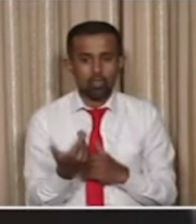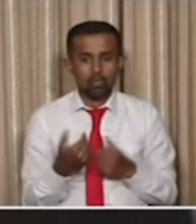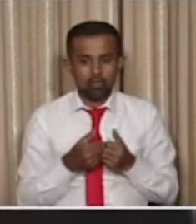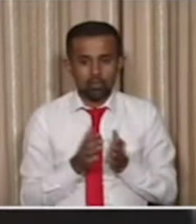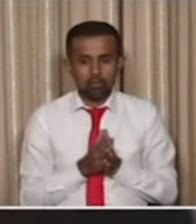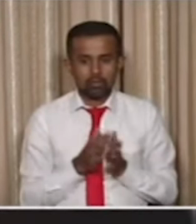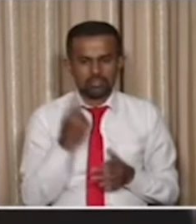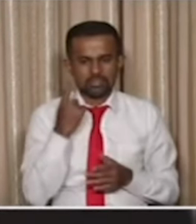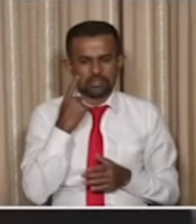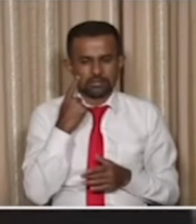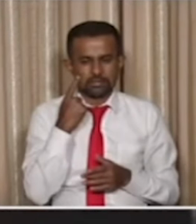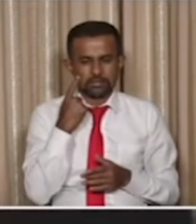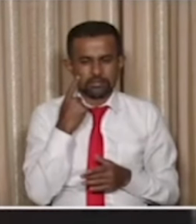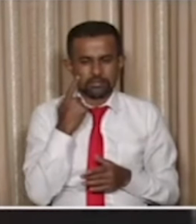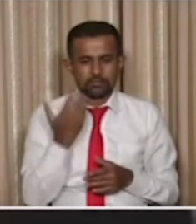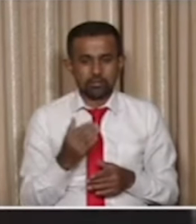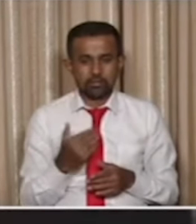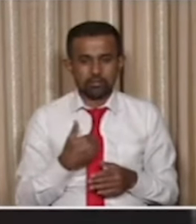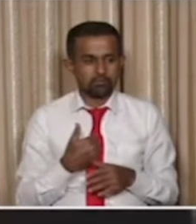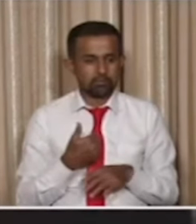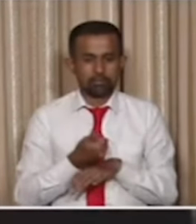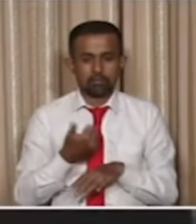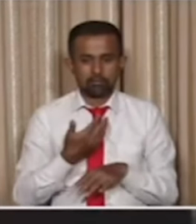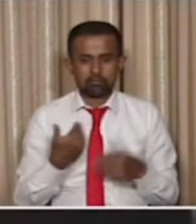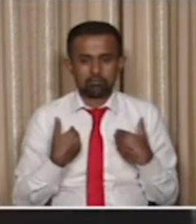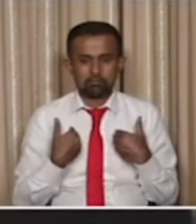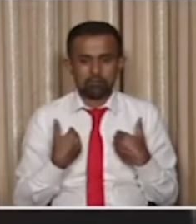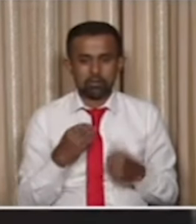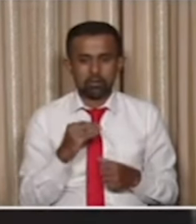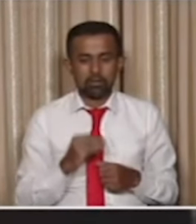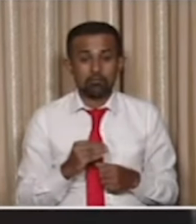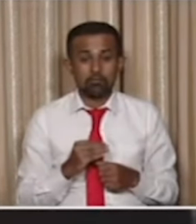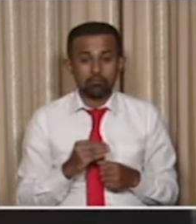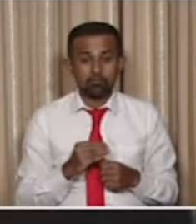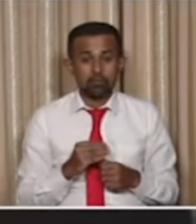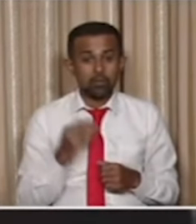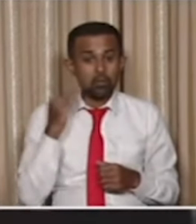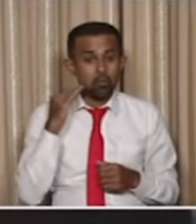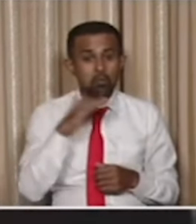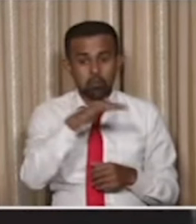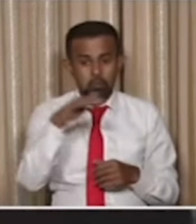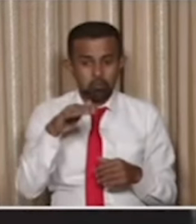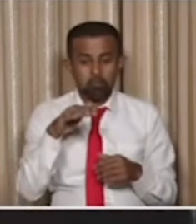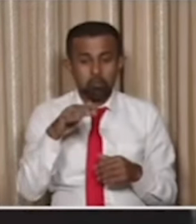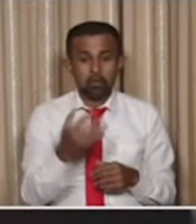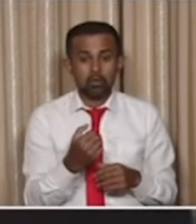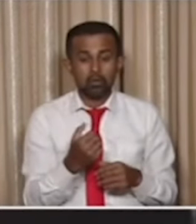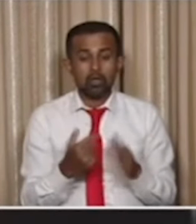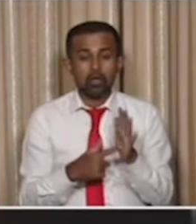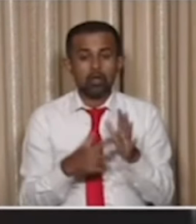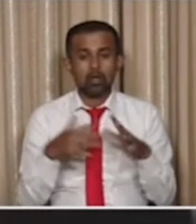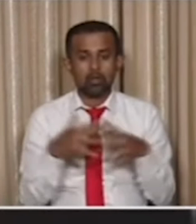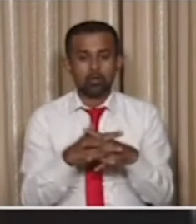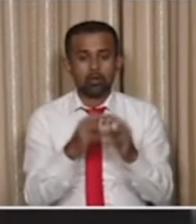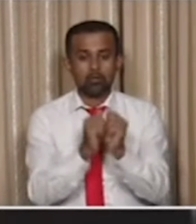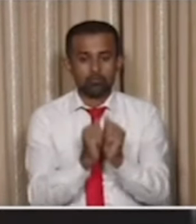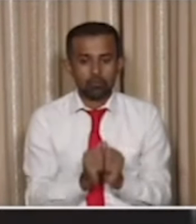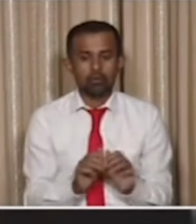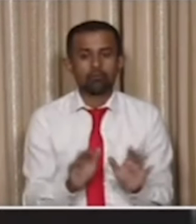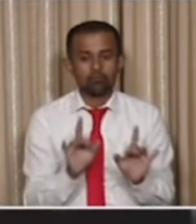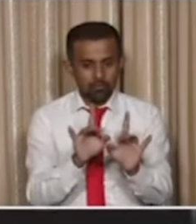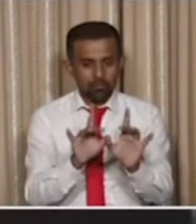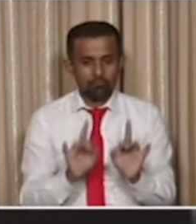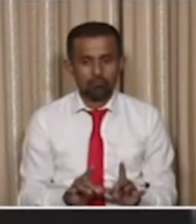සිත් රිදවීමක් වුණා නම් තමන්ට අපහාසයක් වුණා නම් මේ රටේ සාමාන්‍ය පුරවැසියෙකුට ගන්න පුළුවන් නීතිමය ක්‍රියාමාර්ග